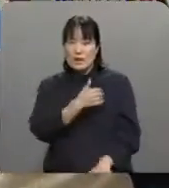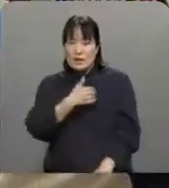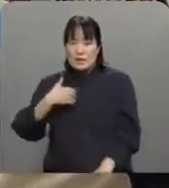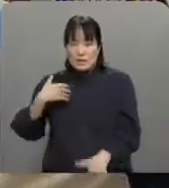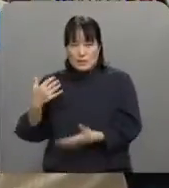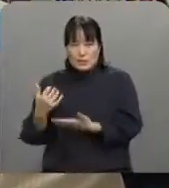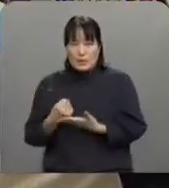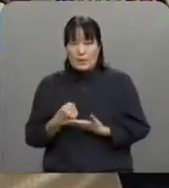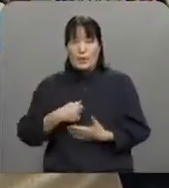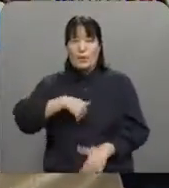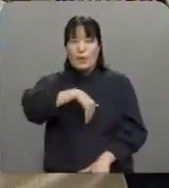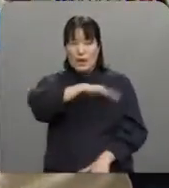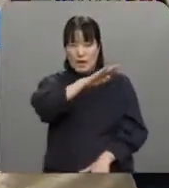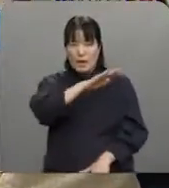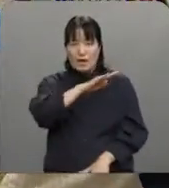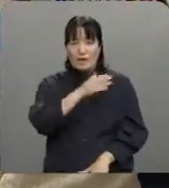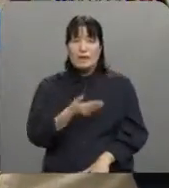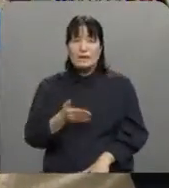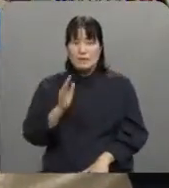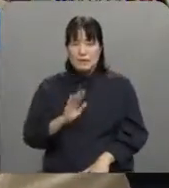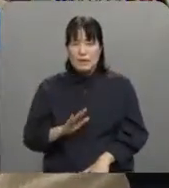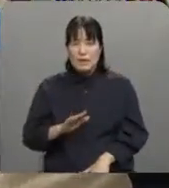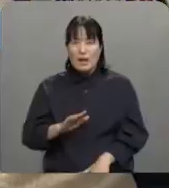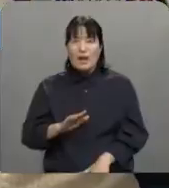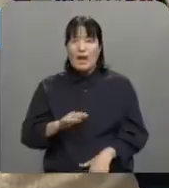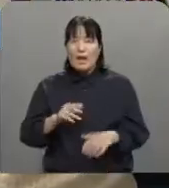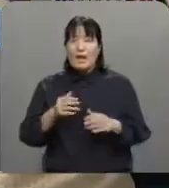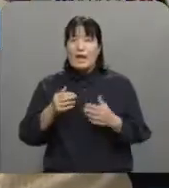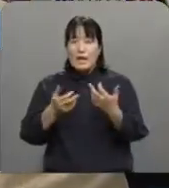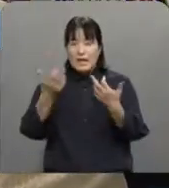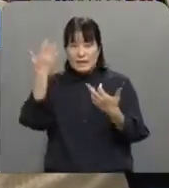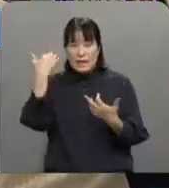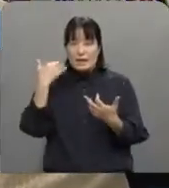옛날에 이제 사람들이 많이 왔던 그런 숲길이나